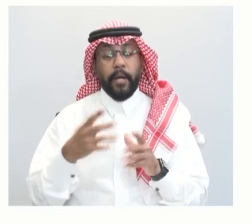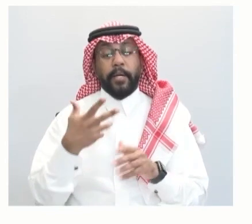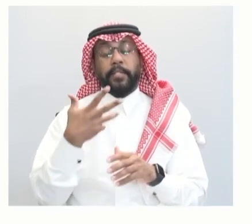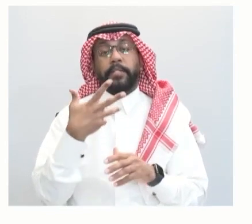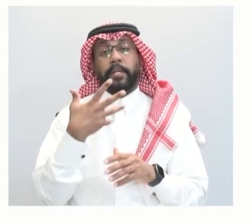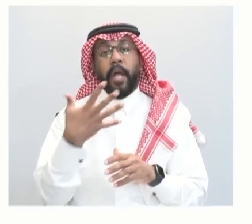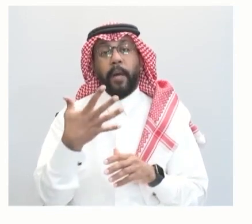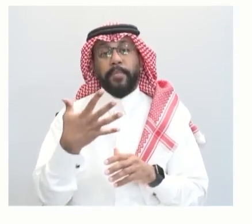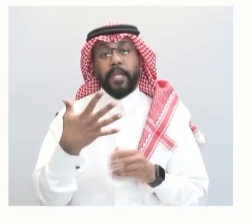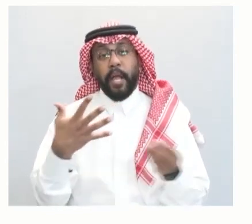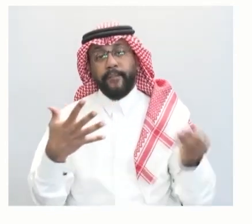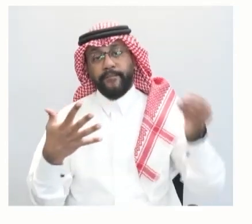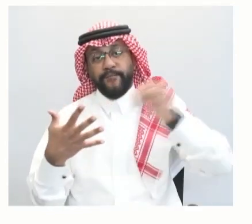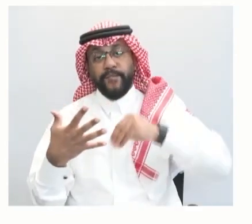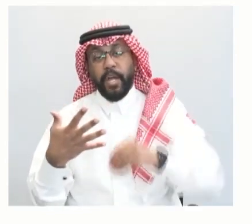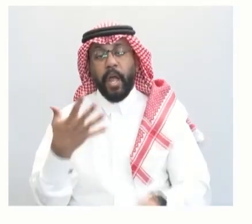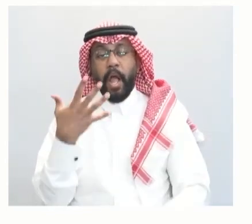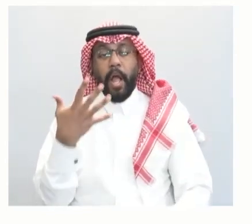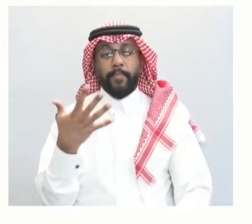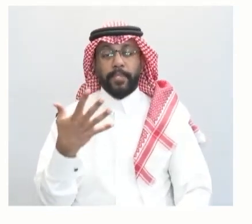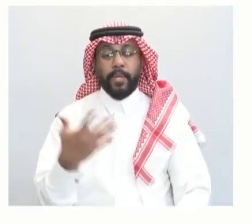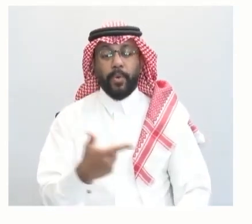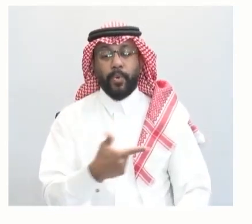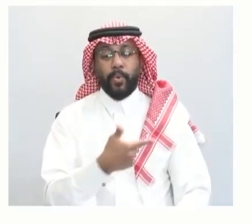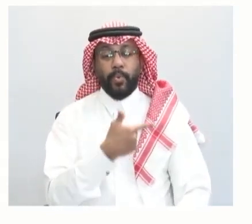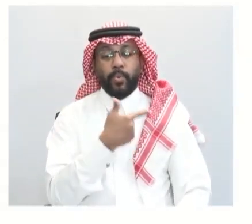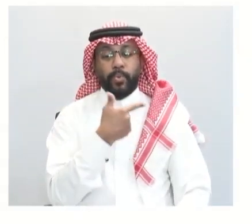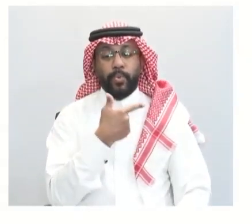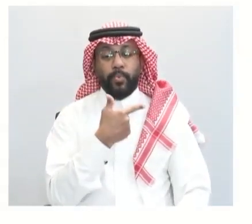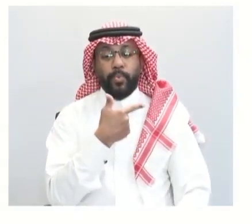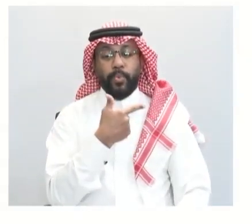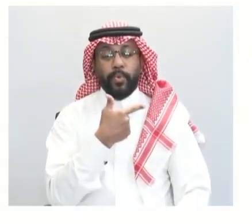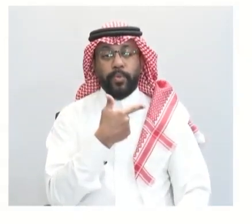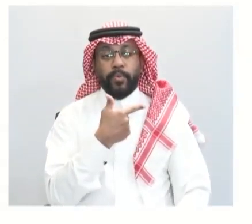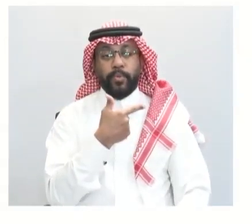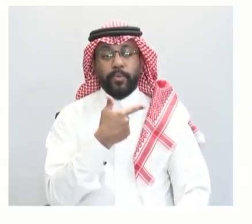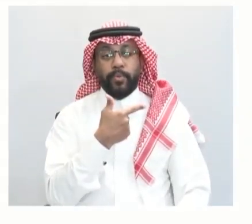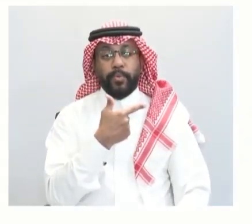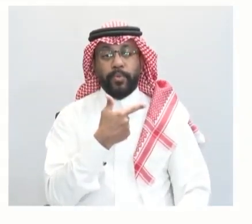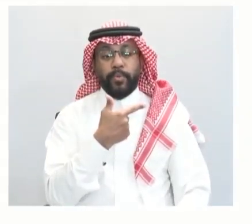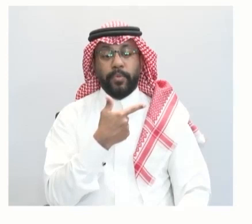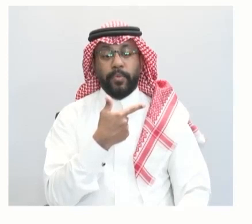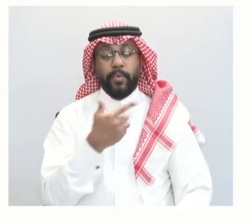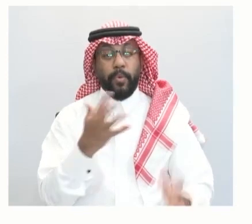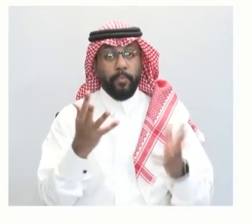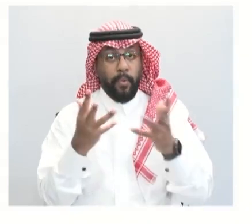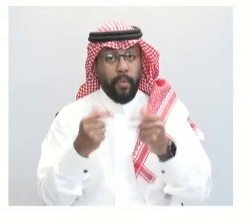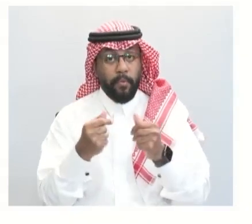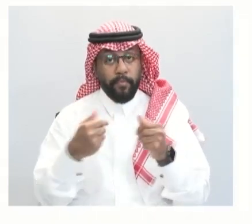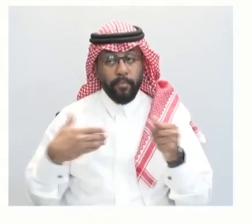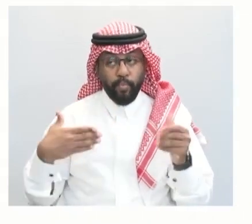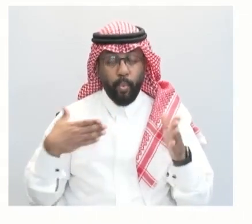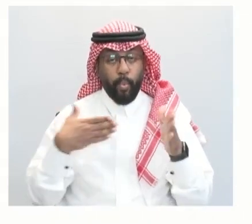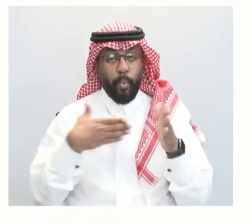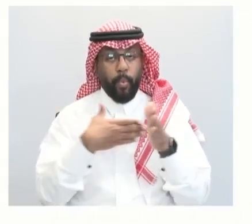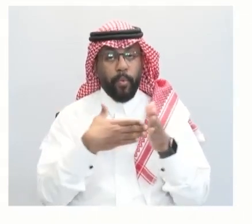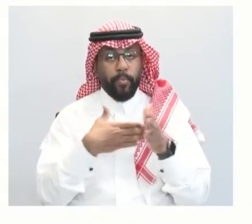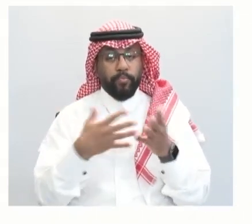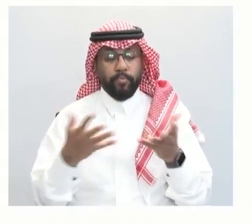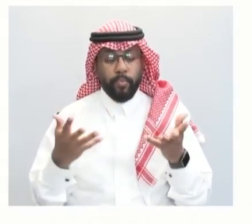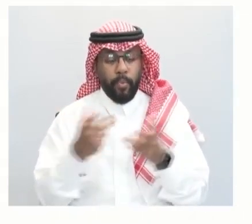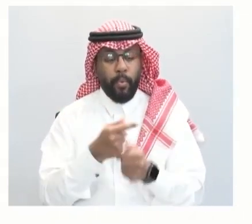اذا اضفنا خمس ريالات يصبح لدينا 75 ريال ومجموع هذه الاوراق النقديه